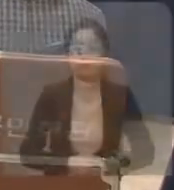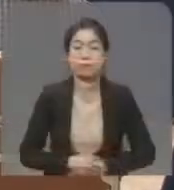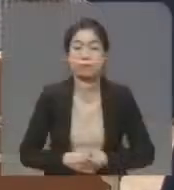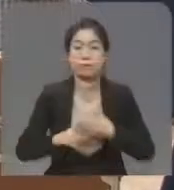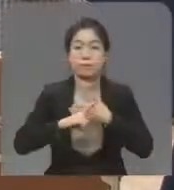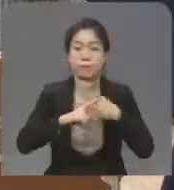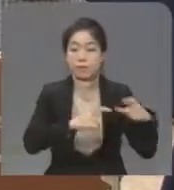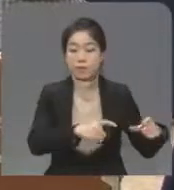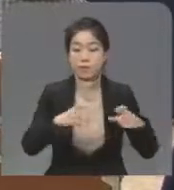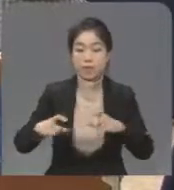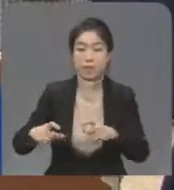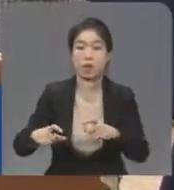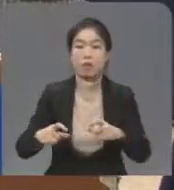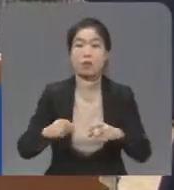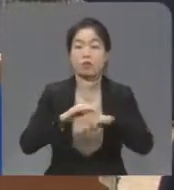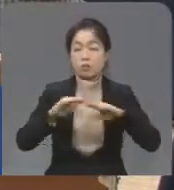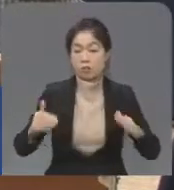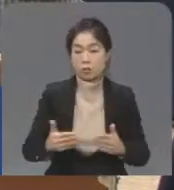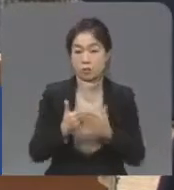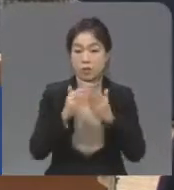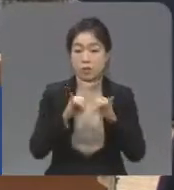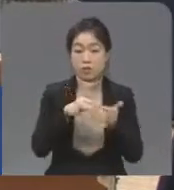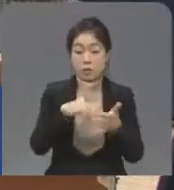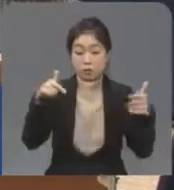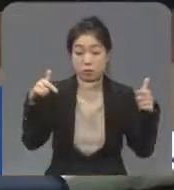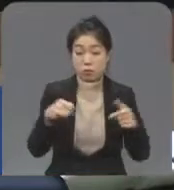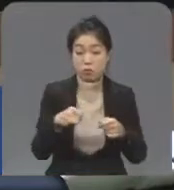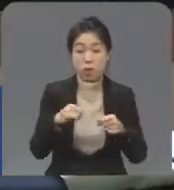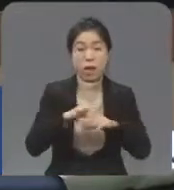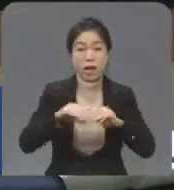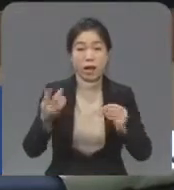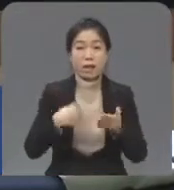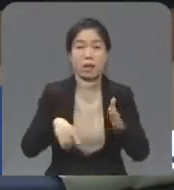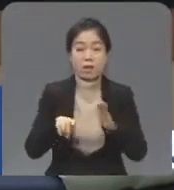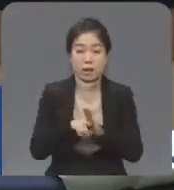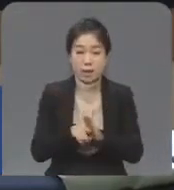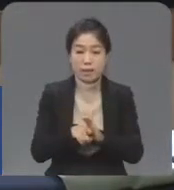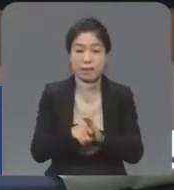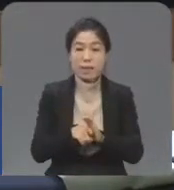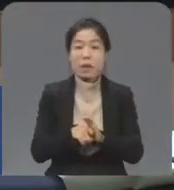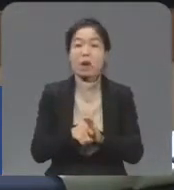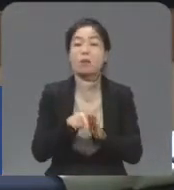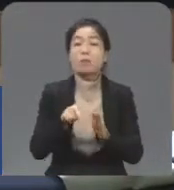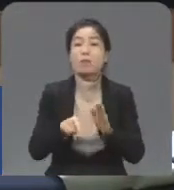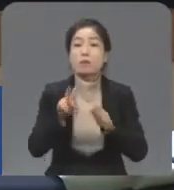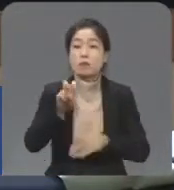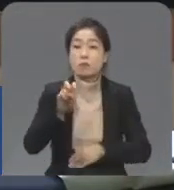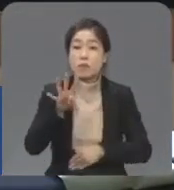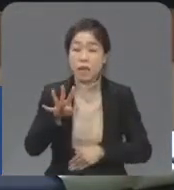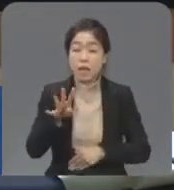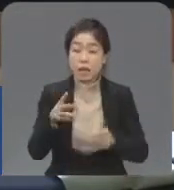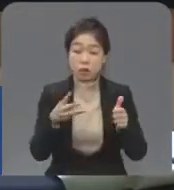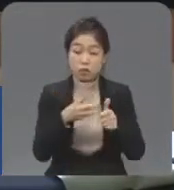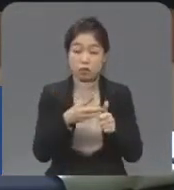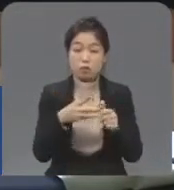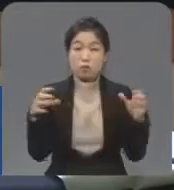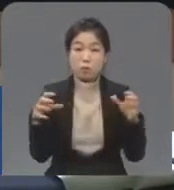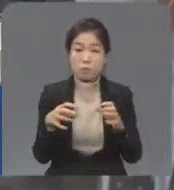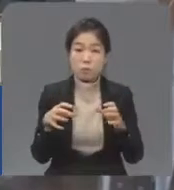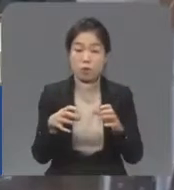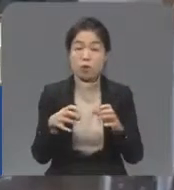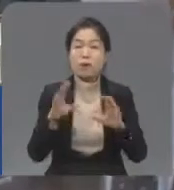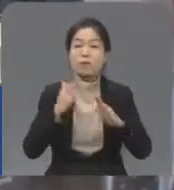지역 균형 발전과 인구 소멸 위기 극복을 위해 특례군 법제화 추진협의회 회원인 24개 군이 모여 하반기